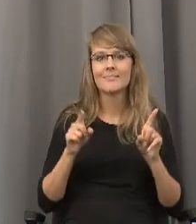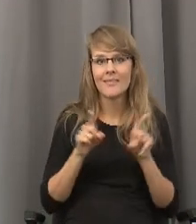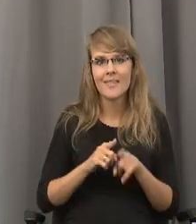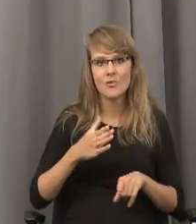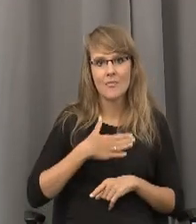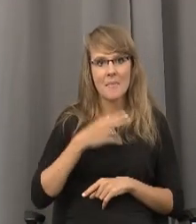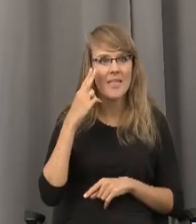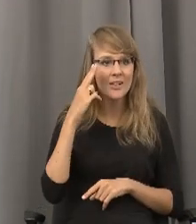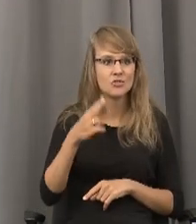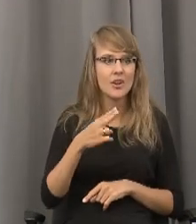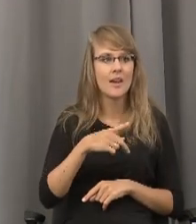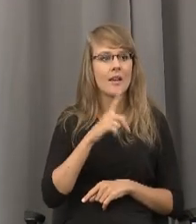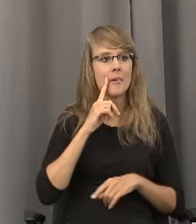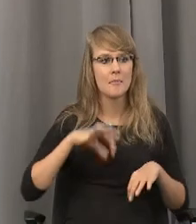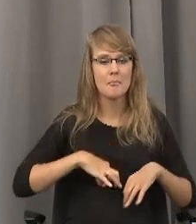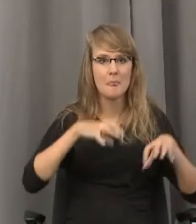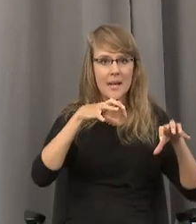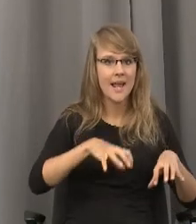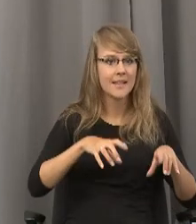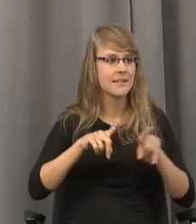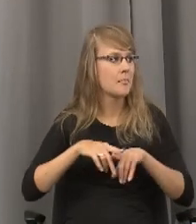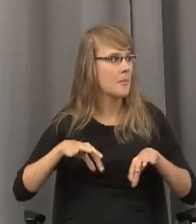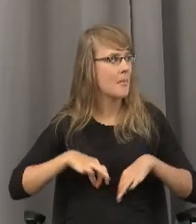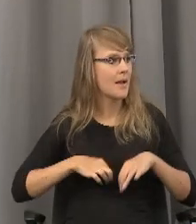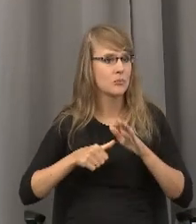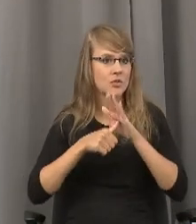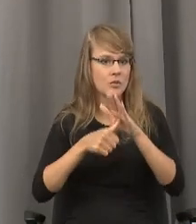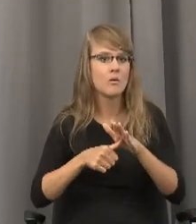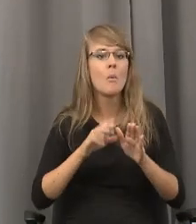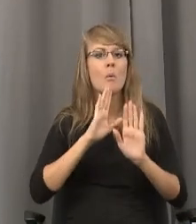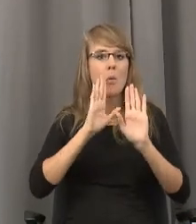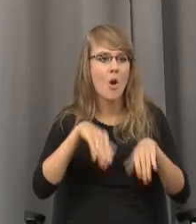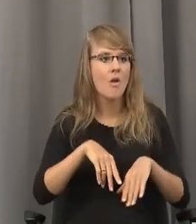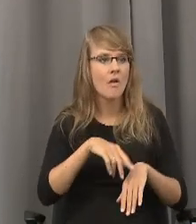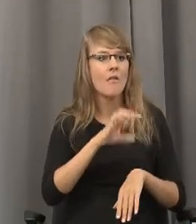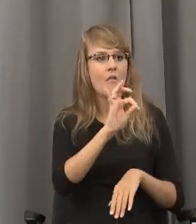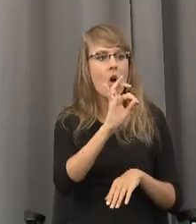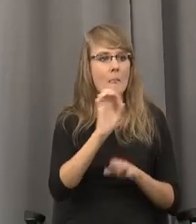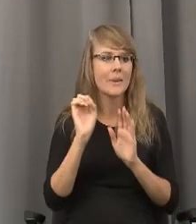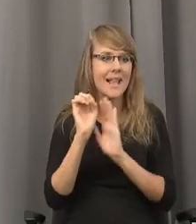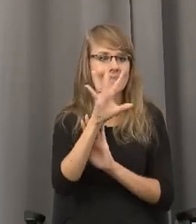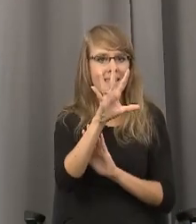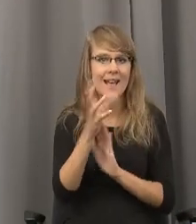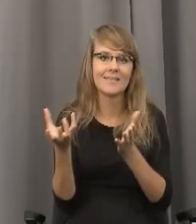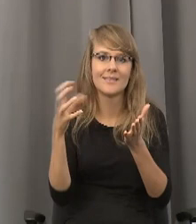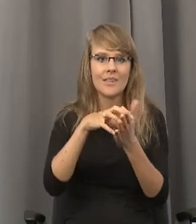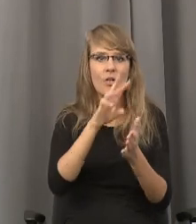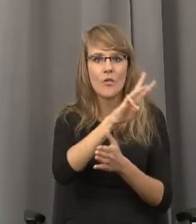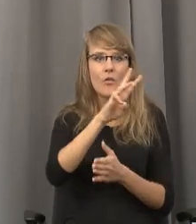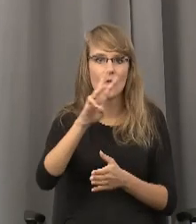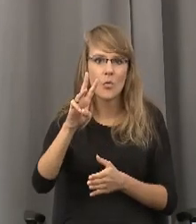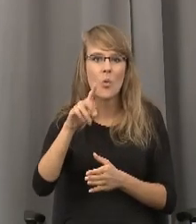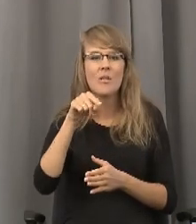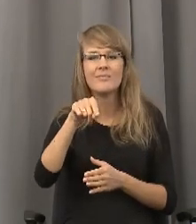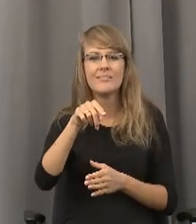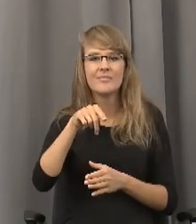że zarówno pan prezes, jak i pan przewodniczący pozwolą nam umieścić prezentację na stronie www pod konferencją,